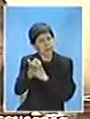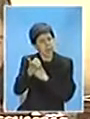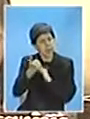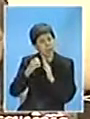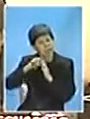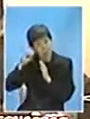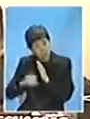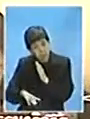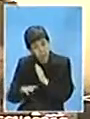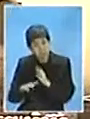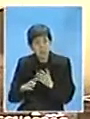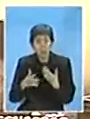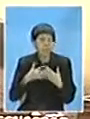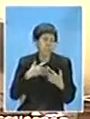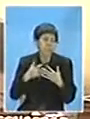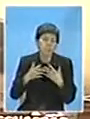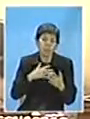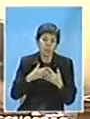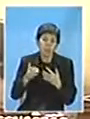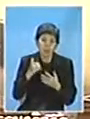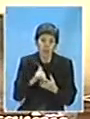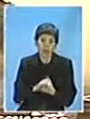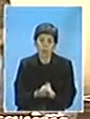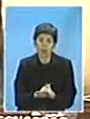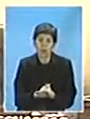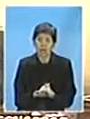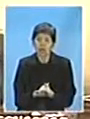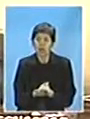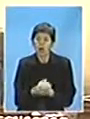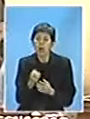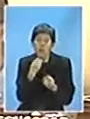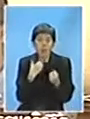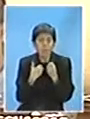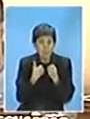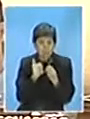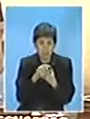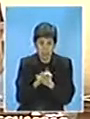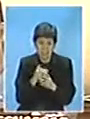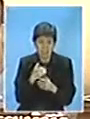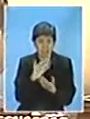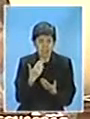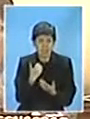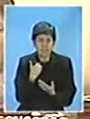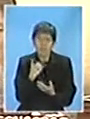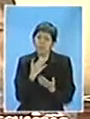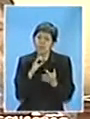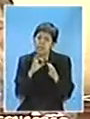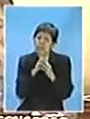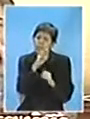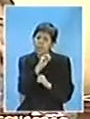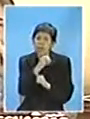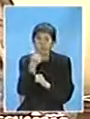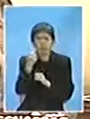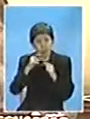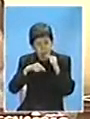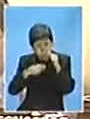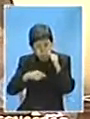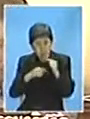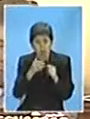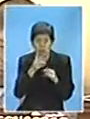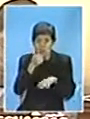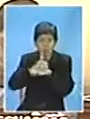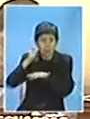ยเนี่ยไม่ติดใจไม่อะไรแต่อะไรเลยที่ก็บอกมาว่าอย่างเงี้ยก็แน่นอนนะก็ตามมาตราอื่นถัดไปเนี่ยคณะบดีห